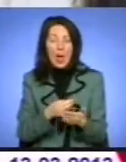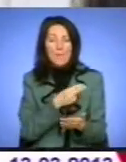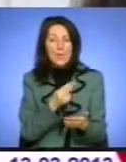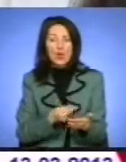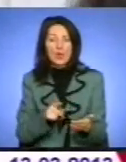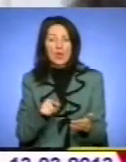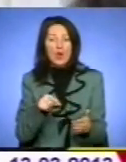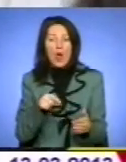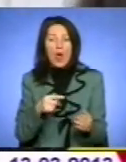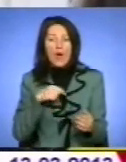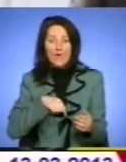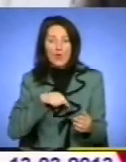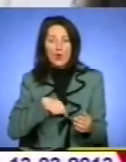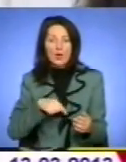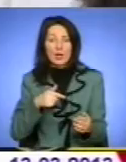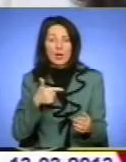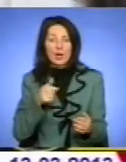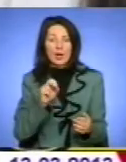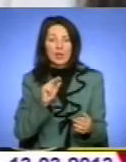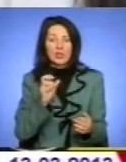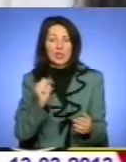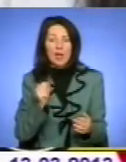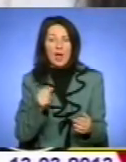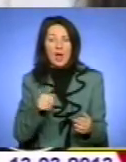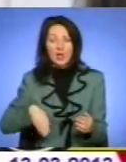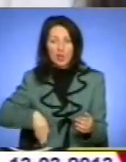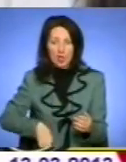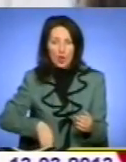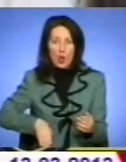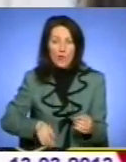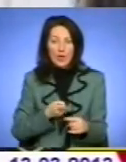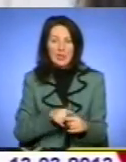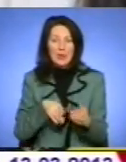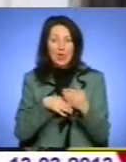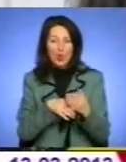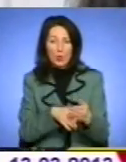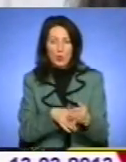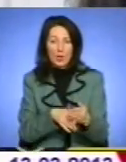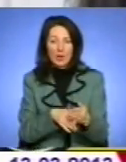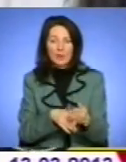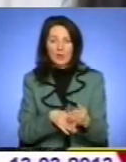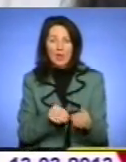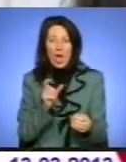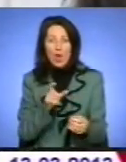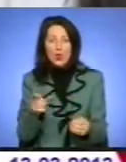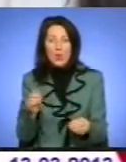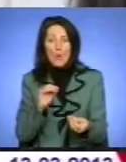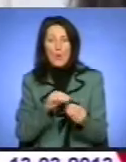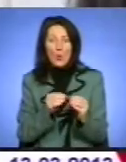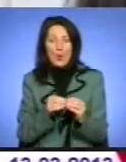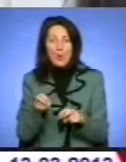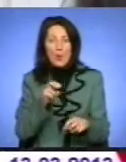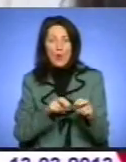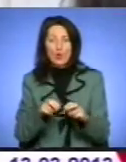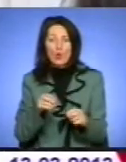в ролі гаджета кишенькового, який би допоміг людям в проблемі пошуку банкоматів. За допомогою